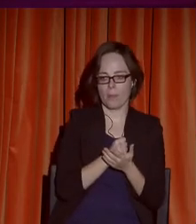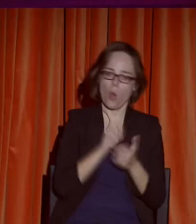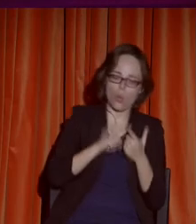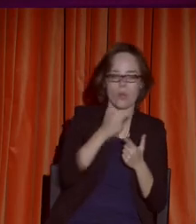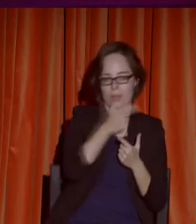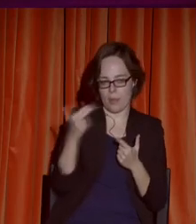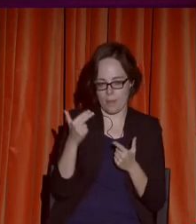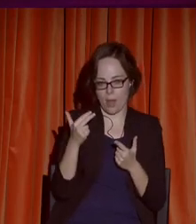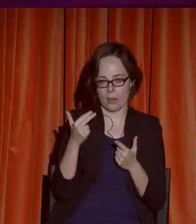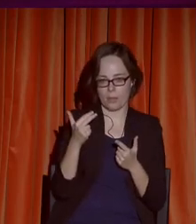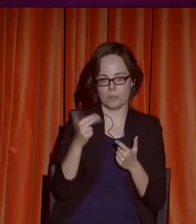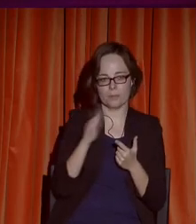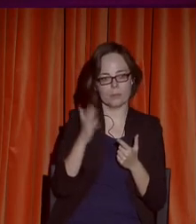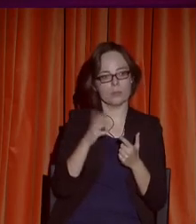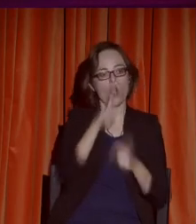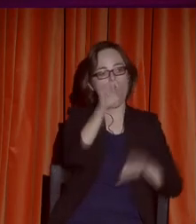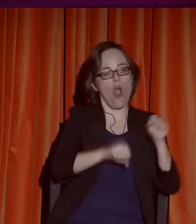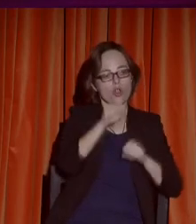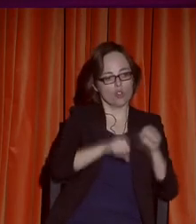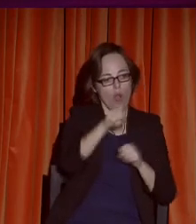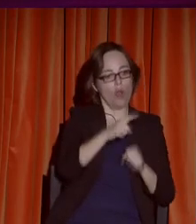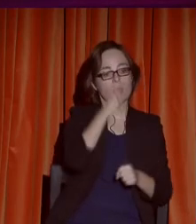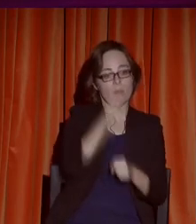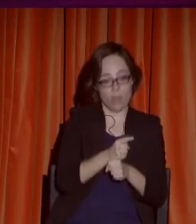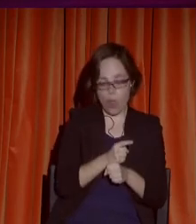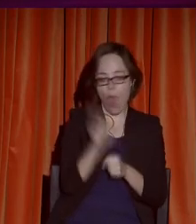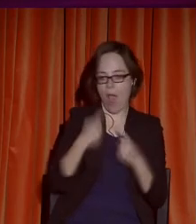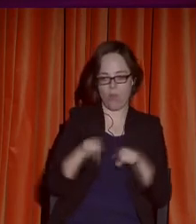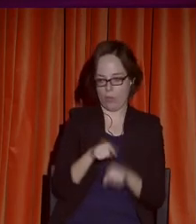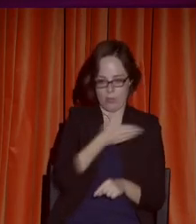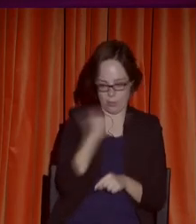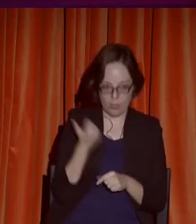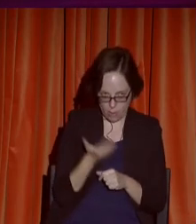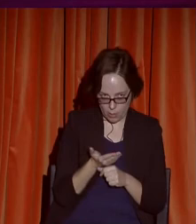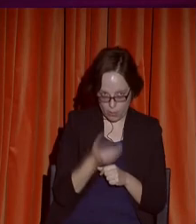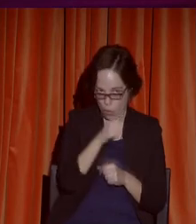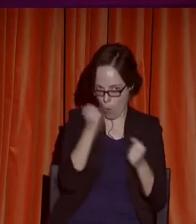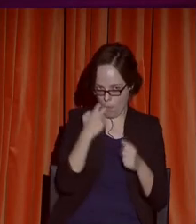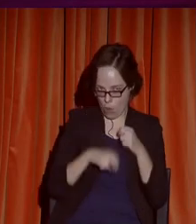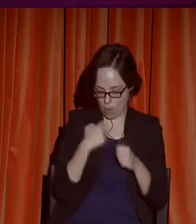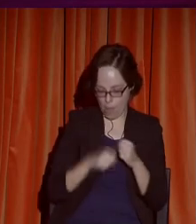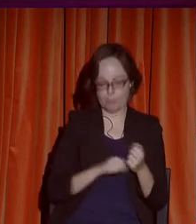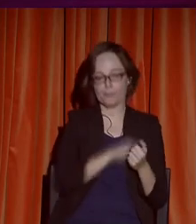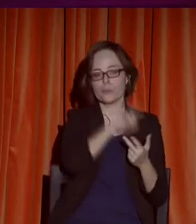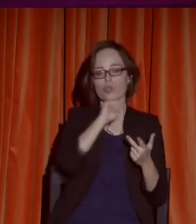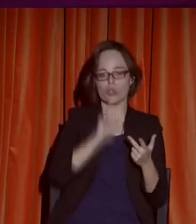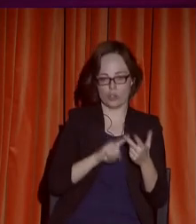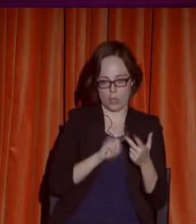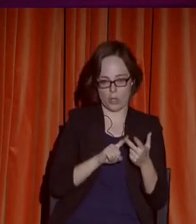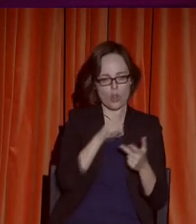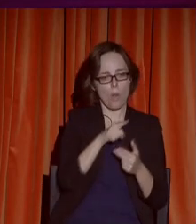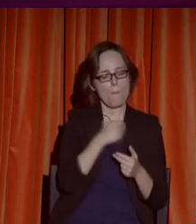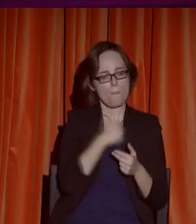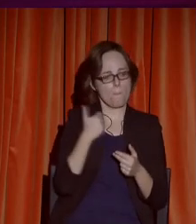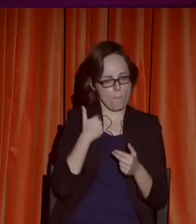drugą problematyką to jest niewykonywanie prawomocnych orzeczeń sądów krajowych. To jest bardzo istotny problem. Następnie to znany z polskiego